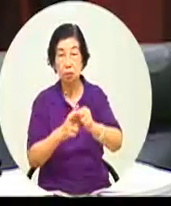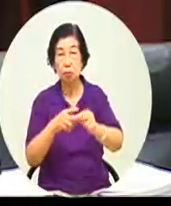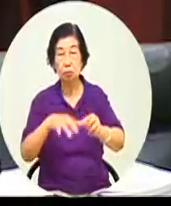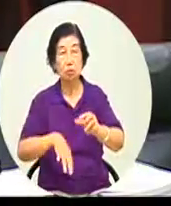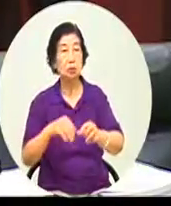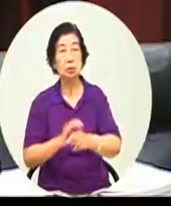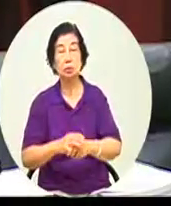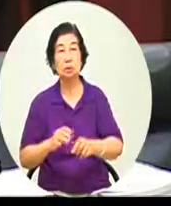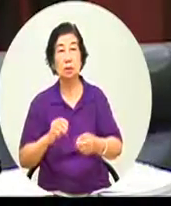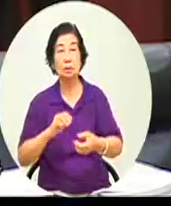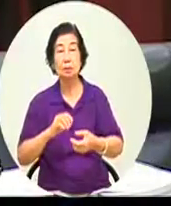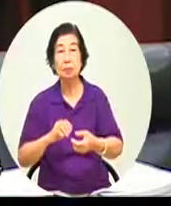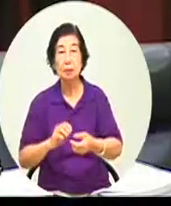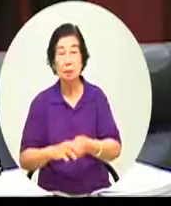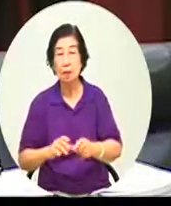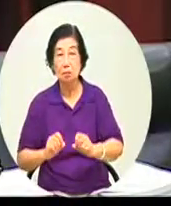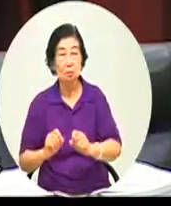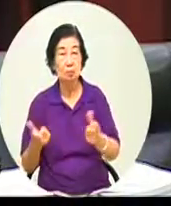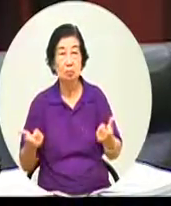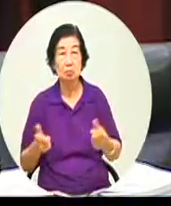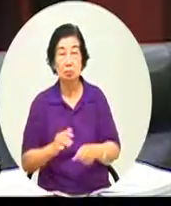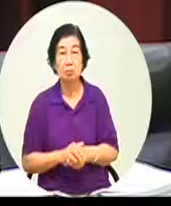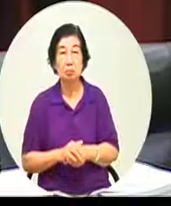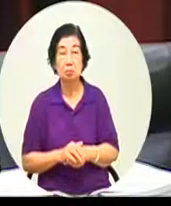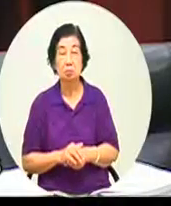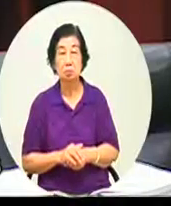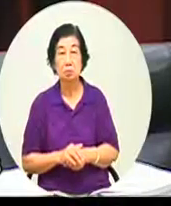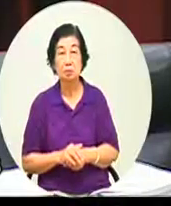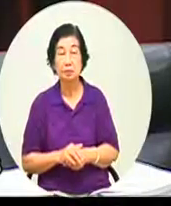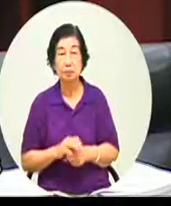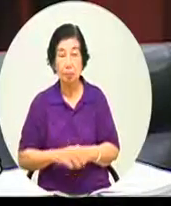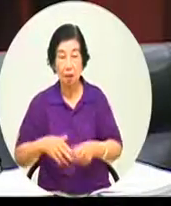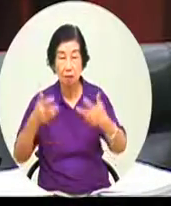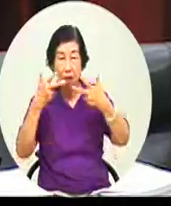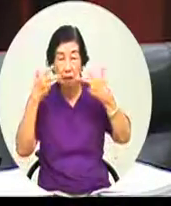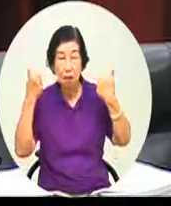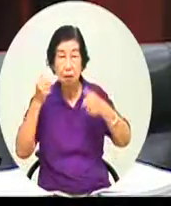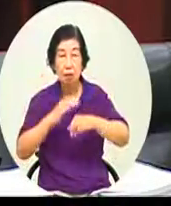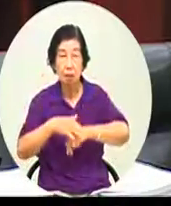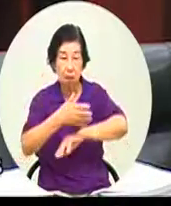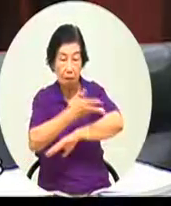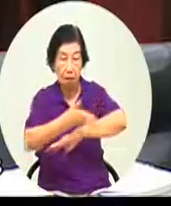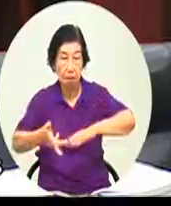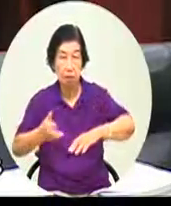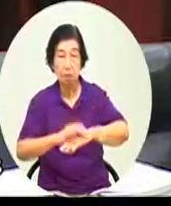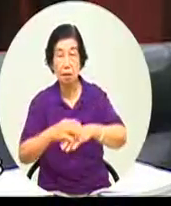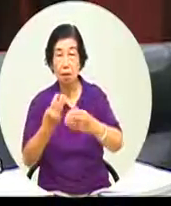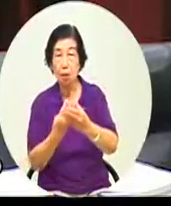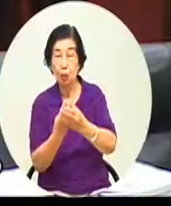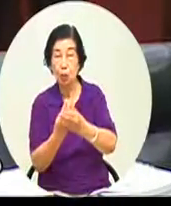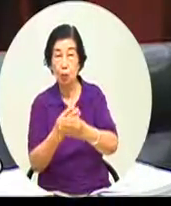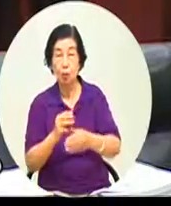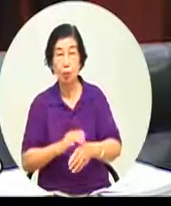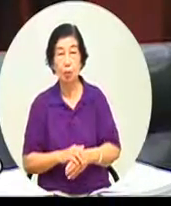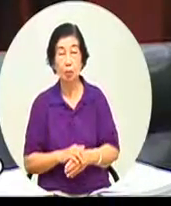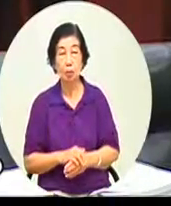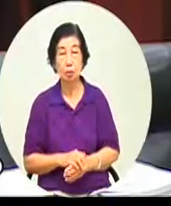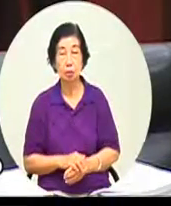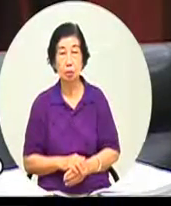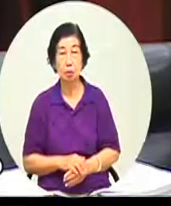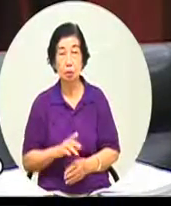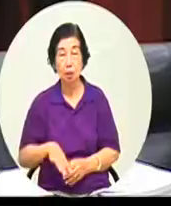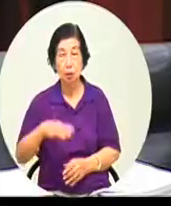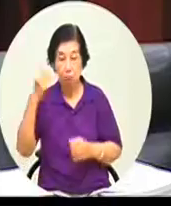信大家伫外口那种南投地拢讲野溪温泉，野溪温泉，然后，但是我会知啊，